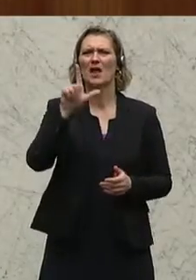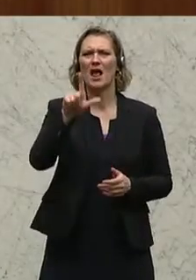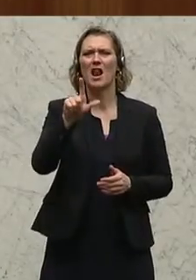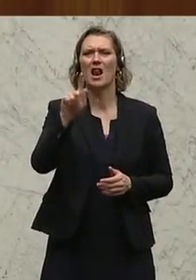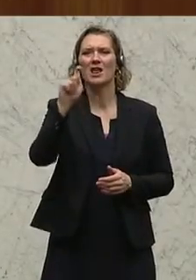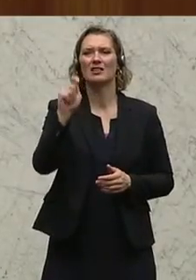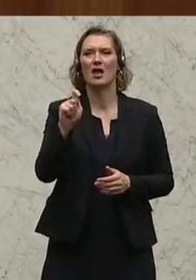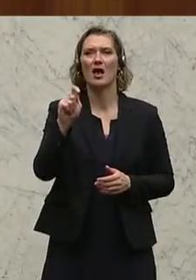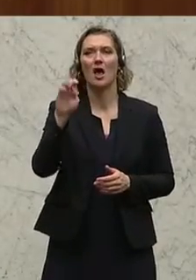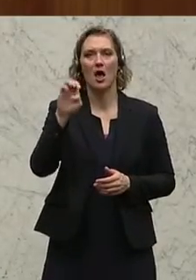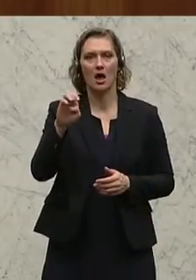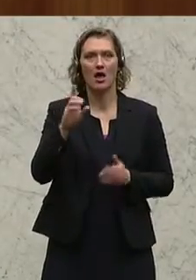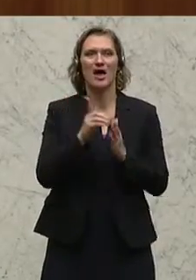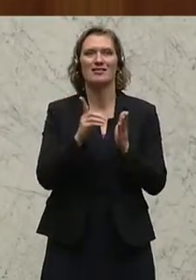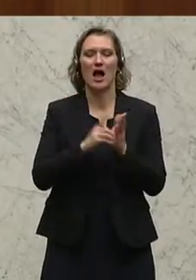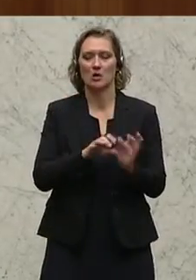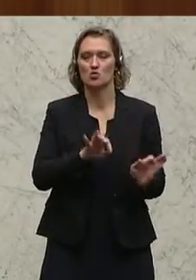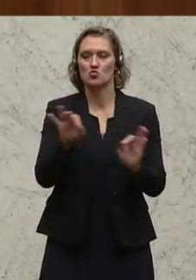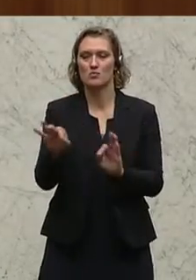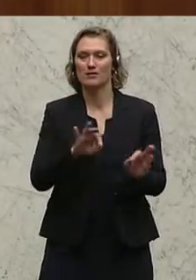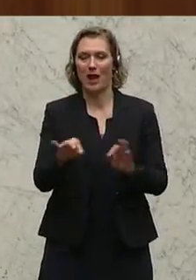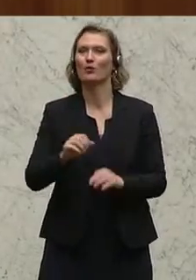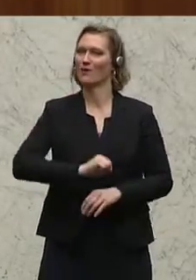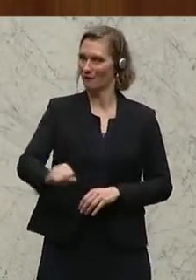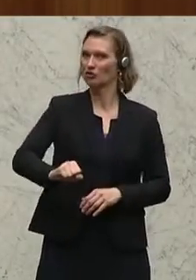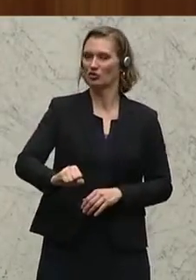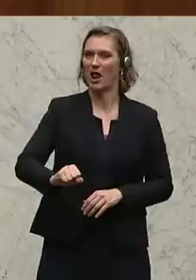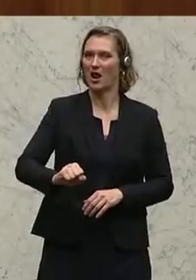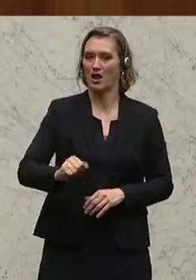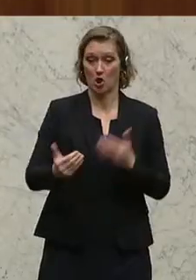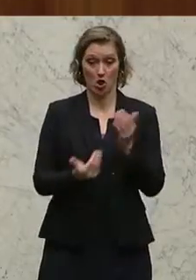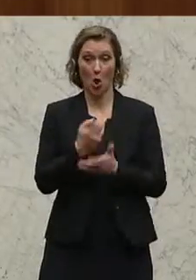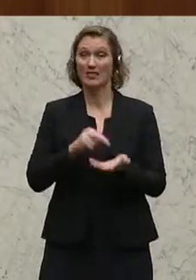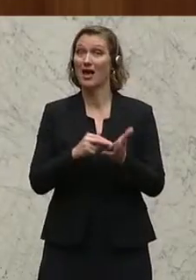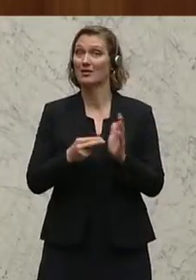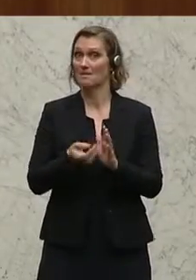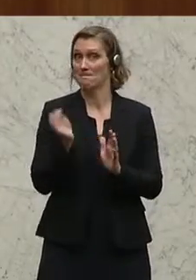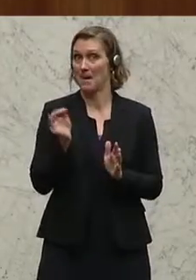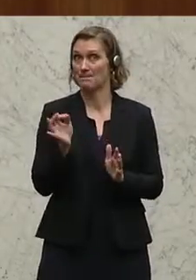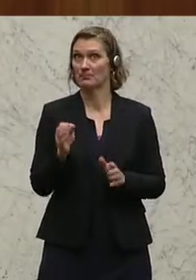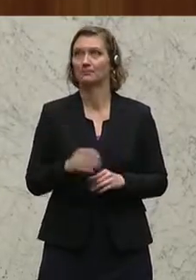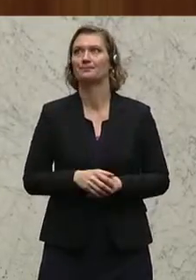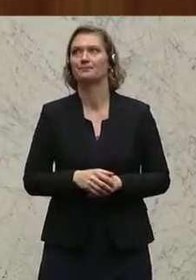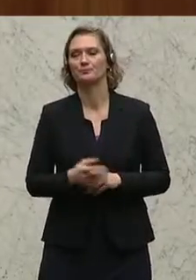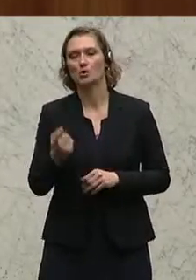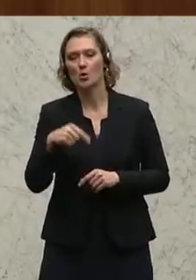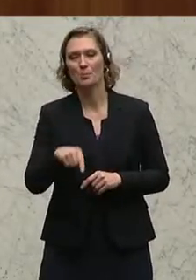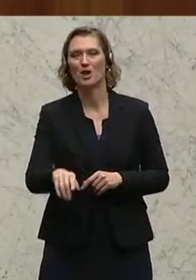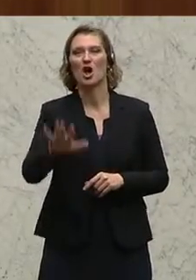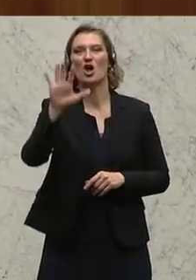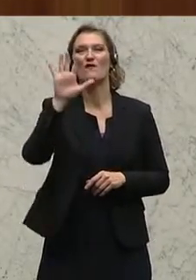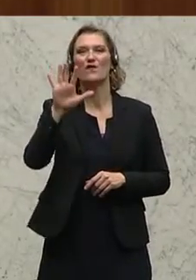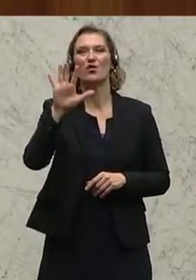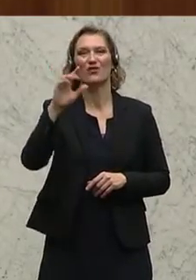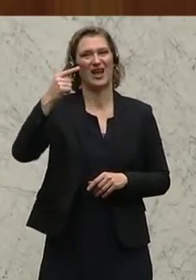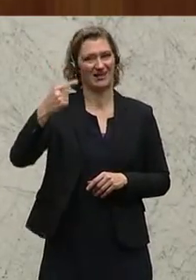wir, dass wir in der Datenübertragung jetzt momentan sehr flott unterwegs sind. Die neue Technologie steht aber vor der Tür. 5G